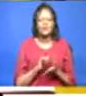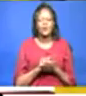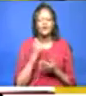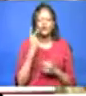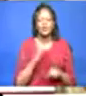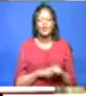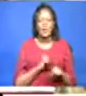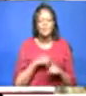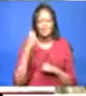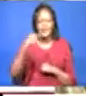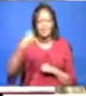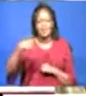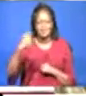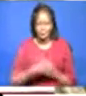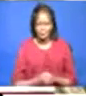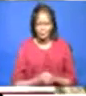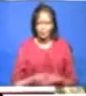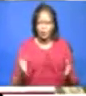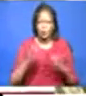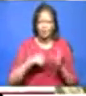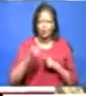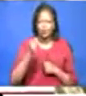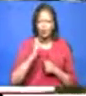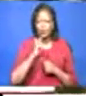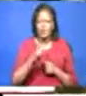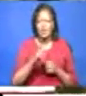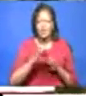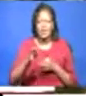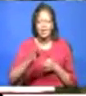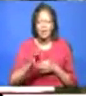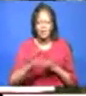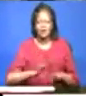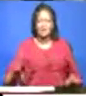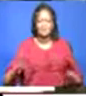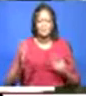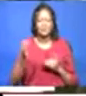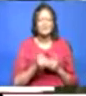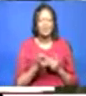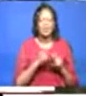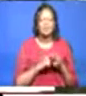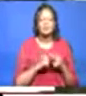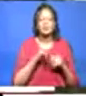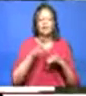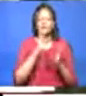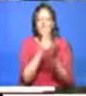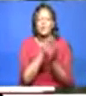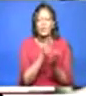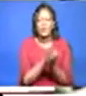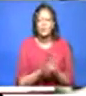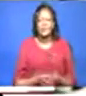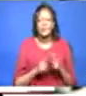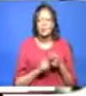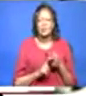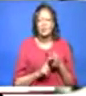in a month. Kampuni hiyo imenunua ekari 100 za ardhi karibu na bandari hiyo ambapo mifugo watahifadhiwa. Kadhalika,